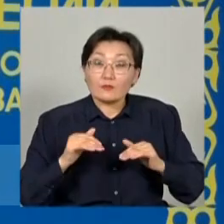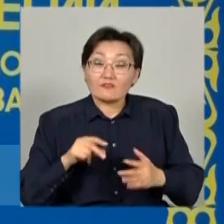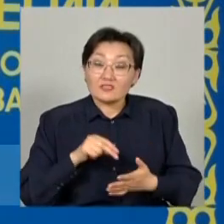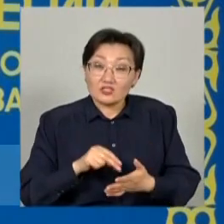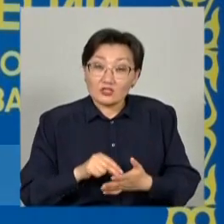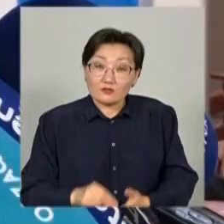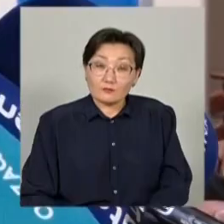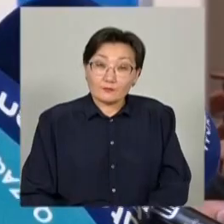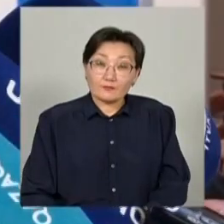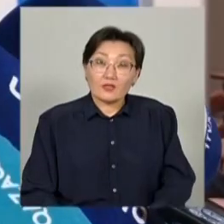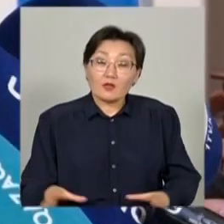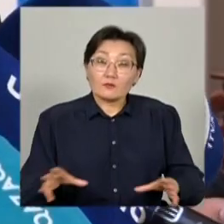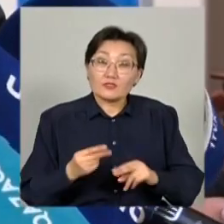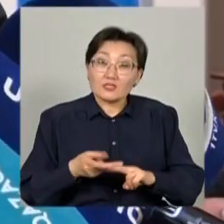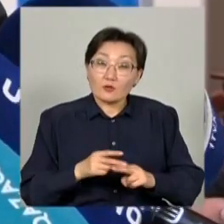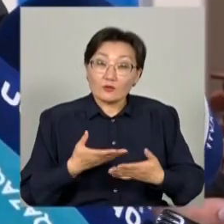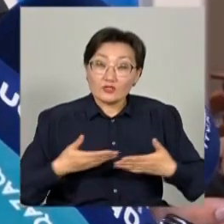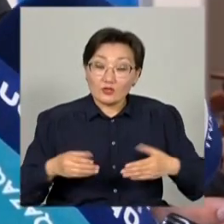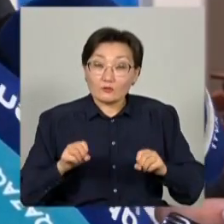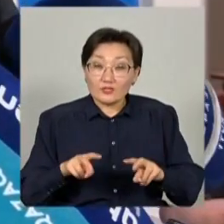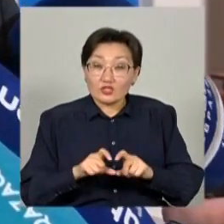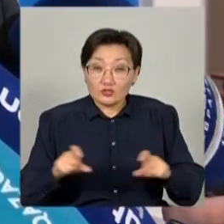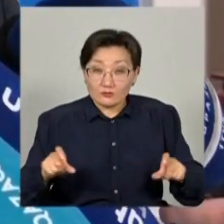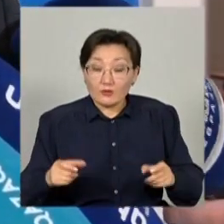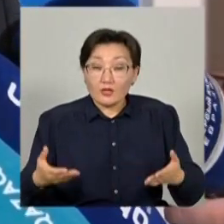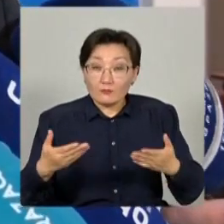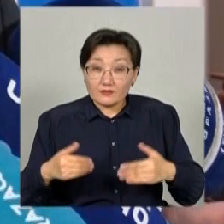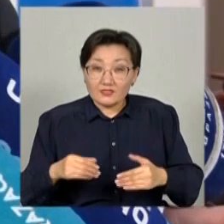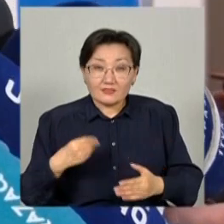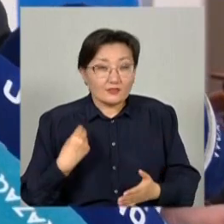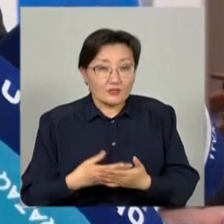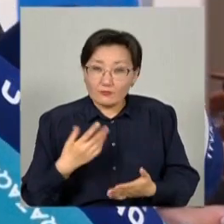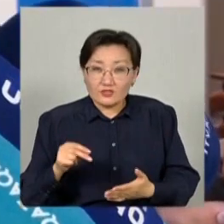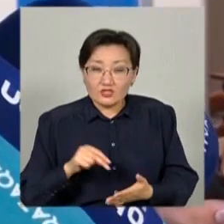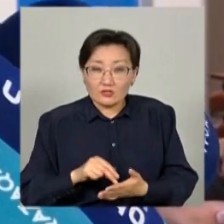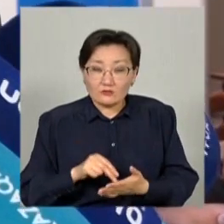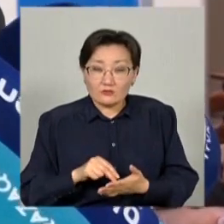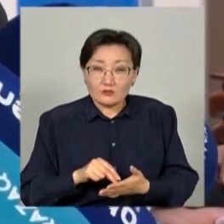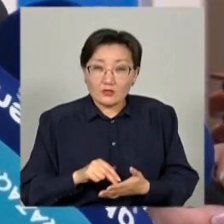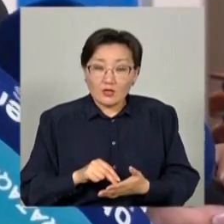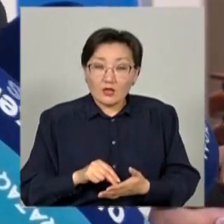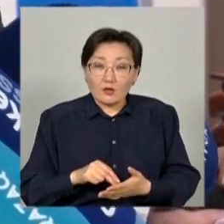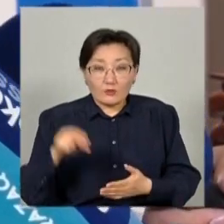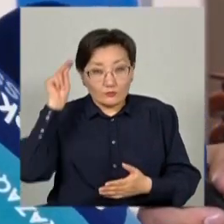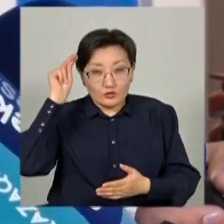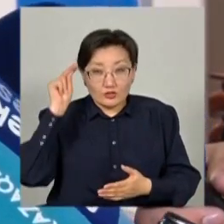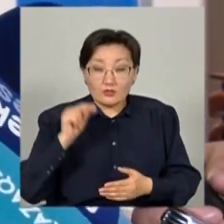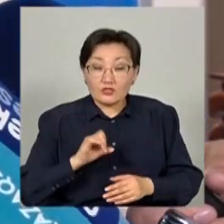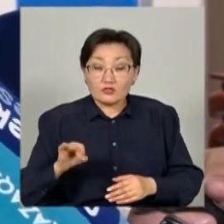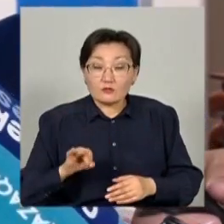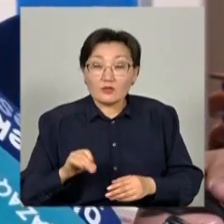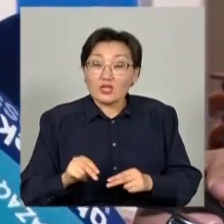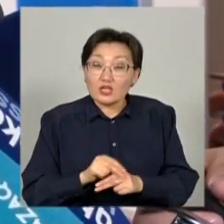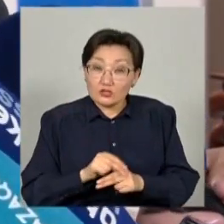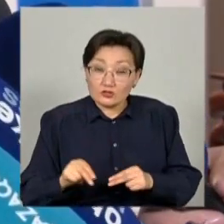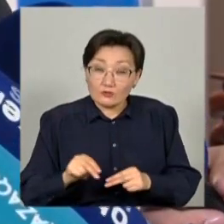цены. Вместе с этим мы, как уполномоченный орган, призываем их не поднимать радикально. Да, но